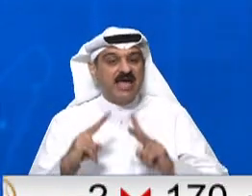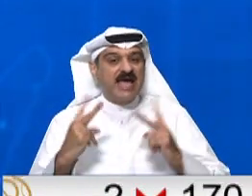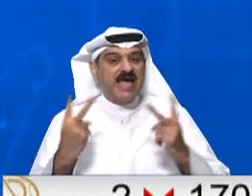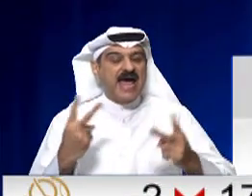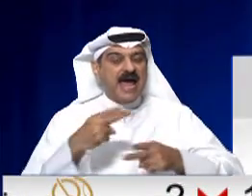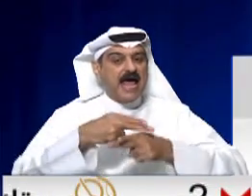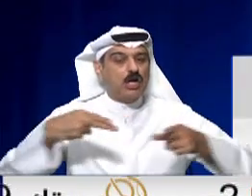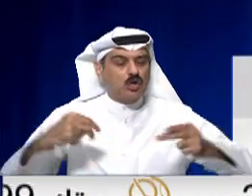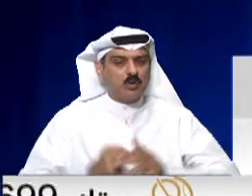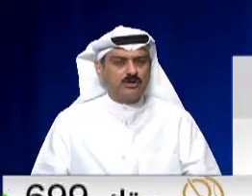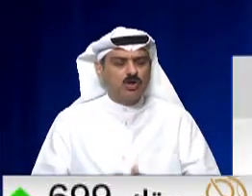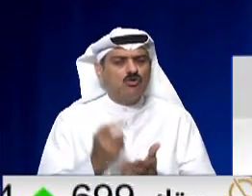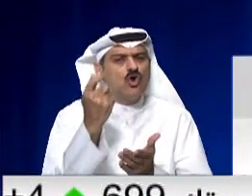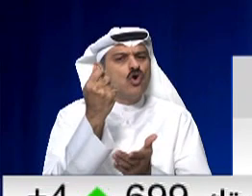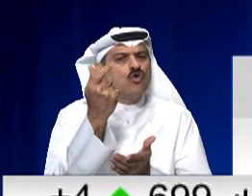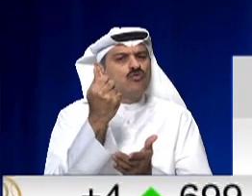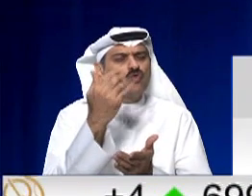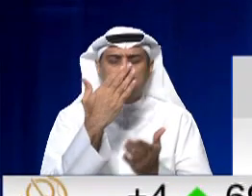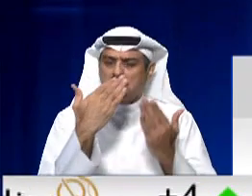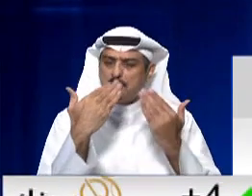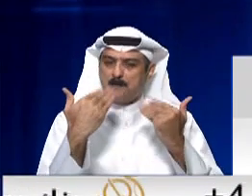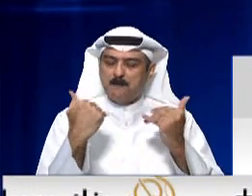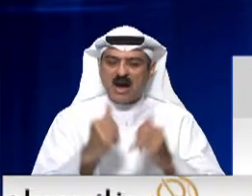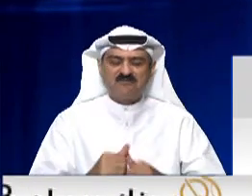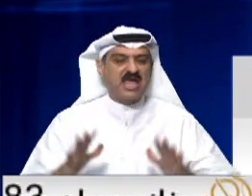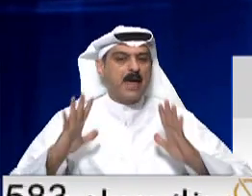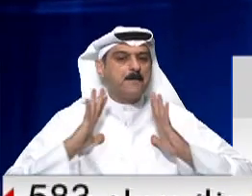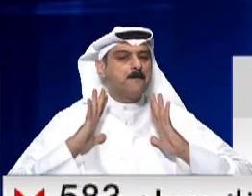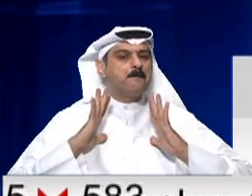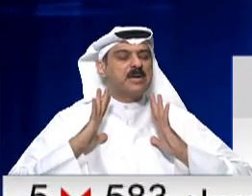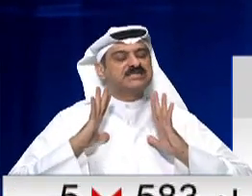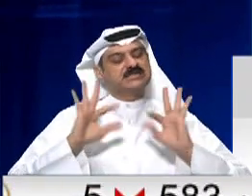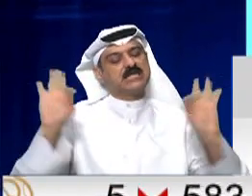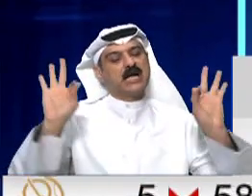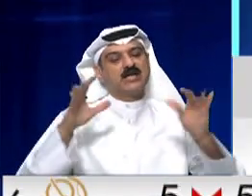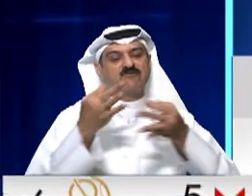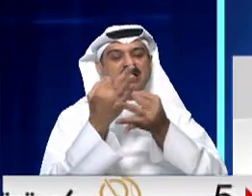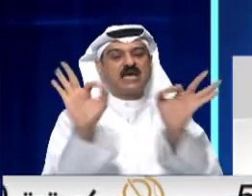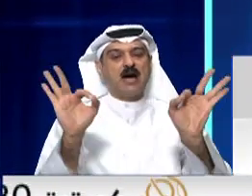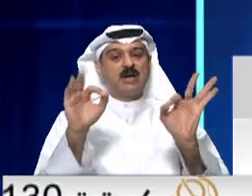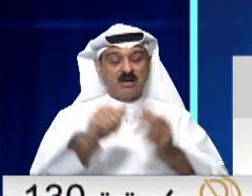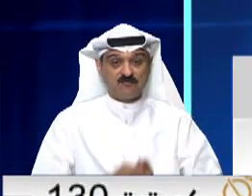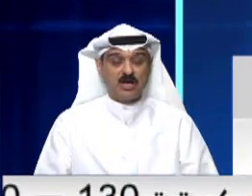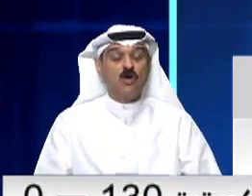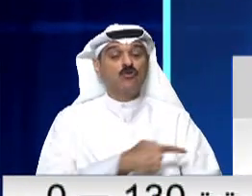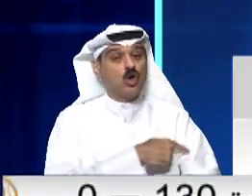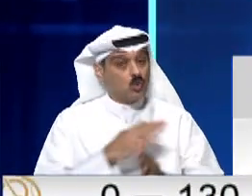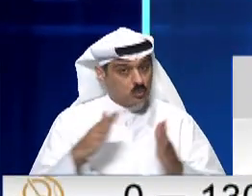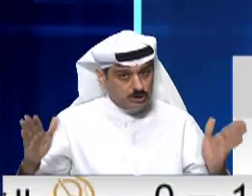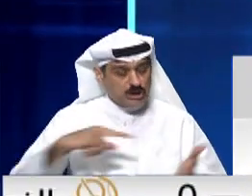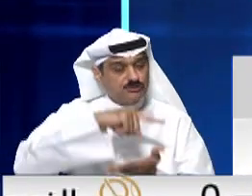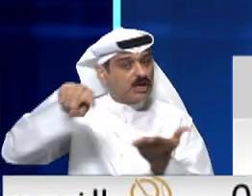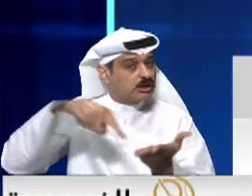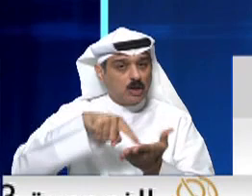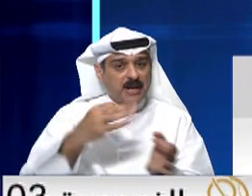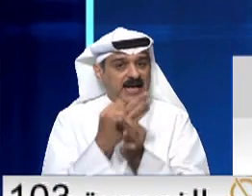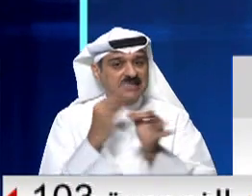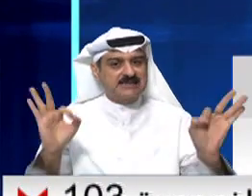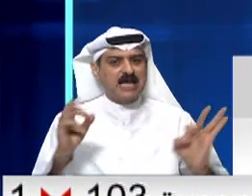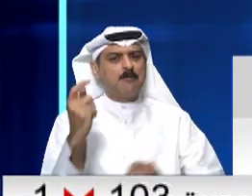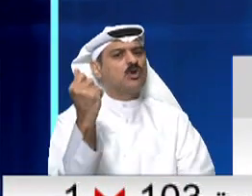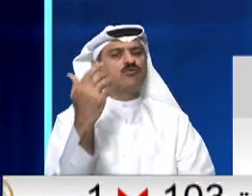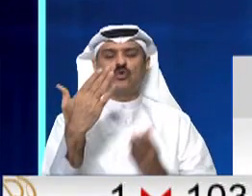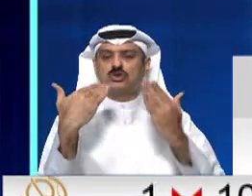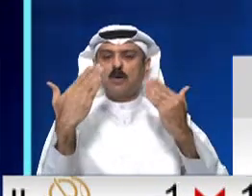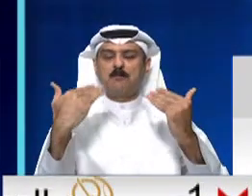كافه رسوم واجور الخدمات الصحيه التي تقدمها الوزاره في كافه المستشفيات والمراكز الطبيه التخصصيه الخاصه